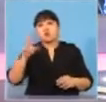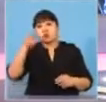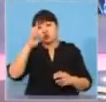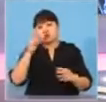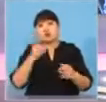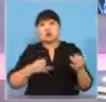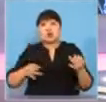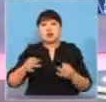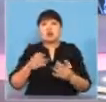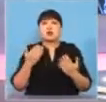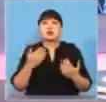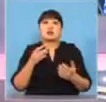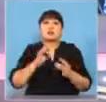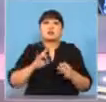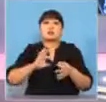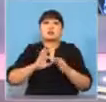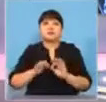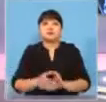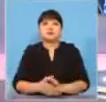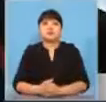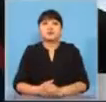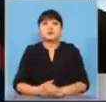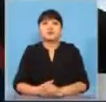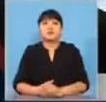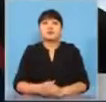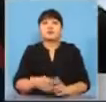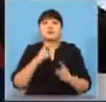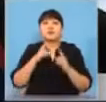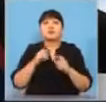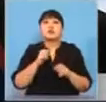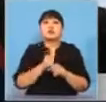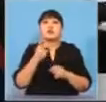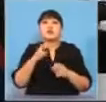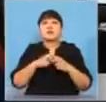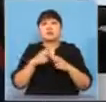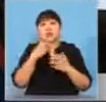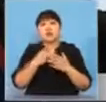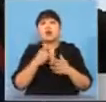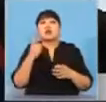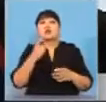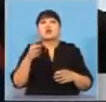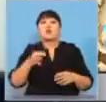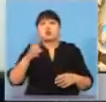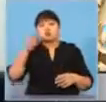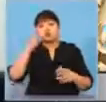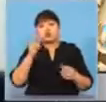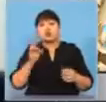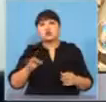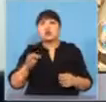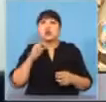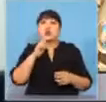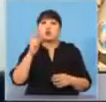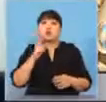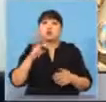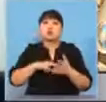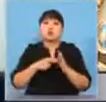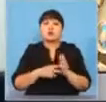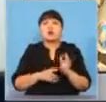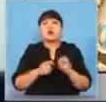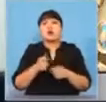бюджетті талқылады. Райгүл Еншбайқызы тарқатады. Сессияда негізгі екі мәселе қаралды. Алдымен облыстық бюджет туралы экономика және бюджеттік